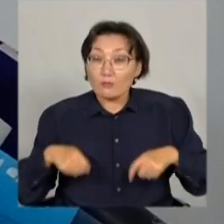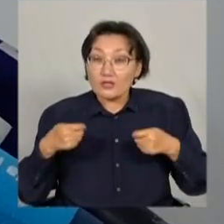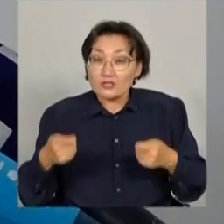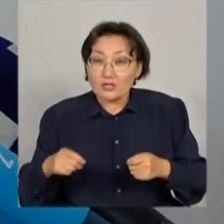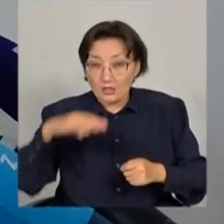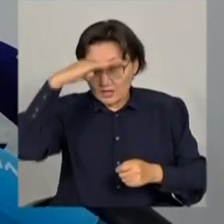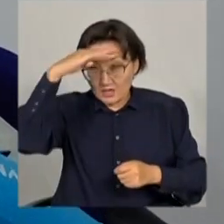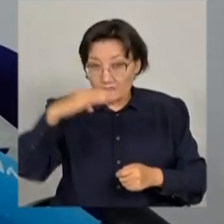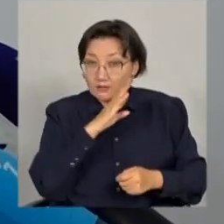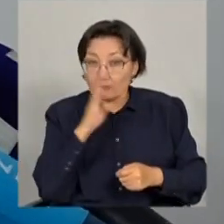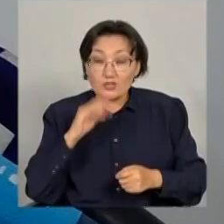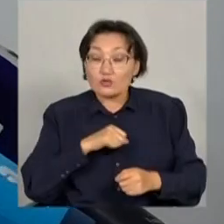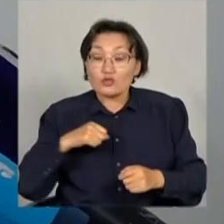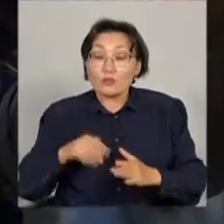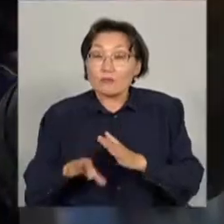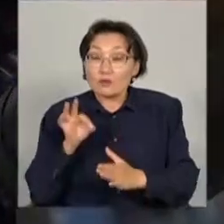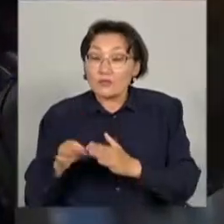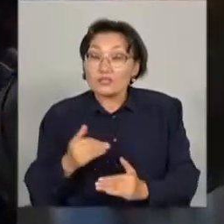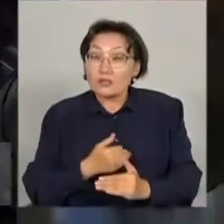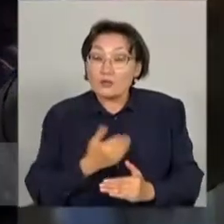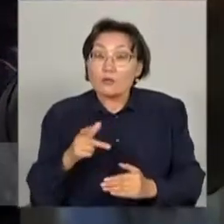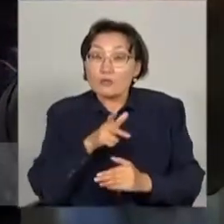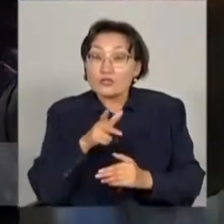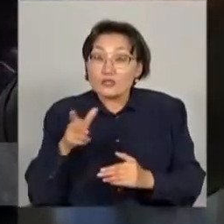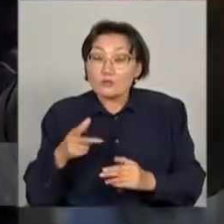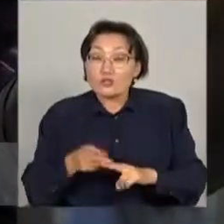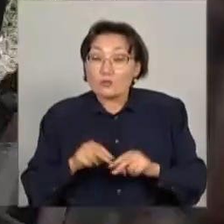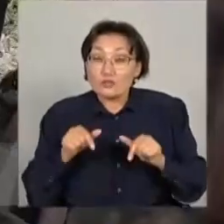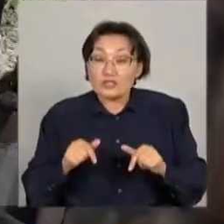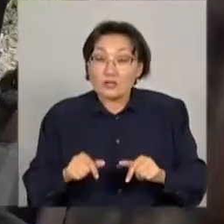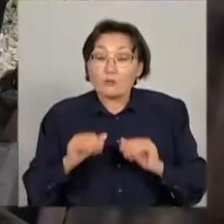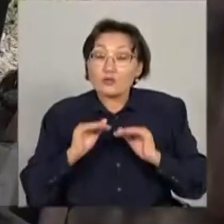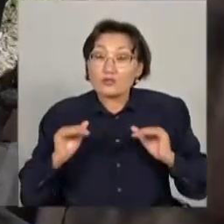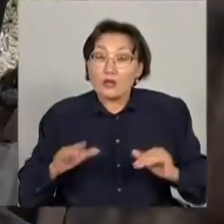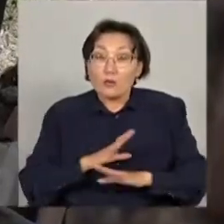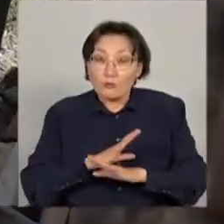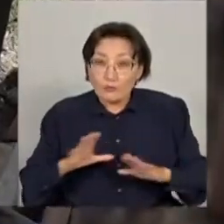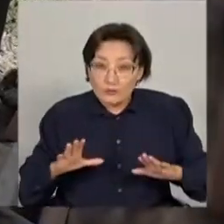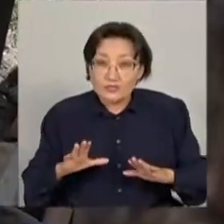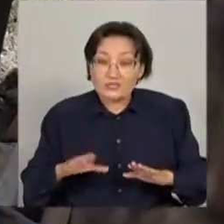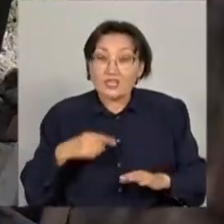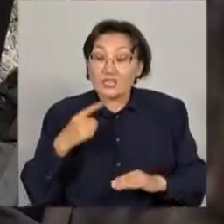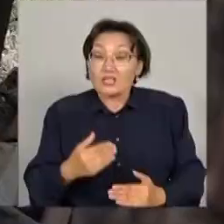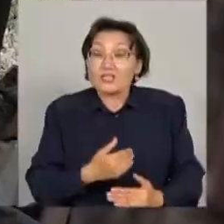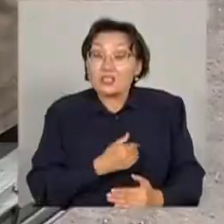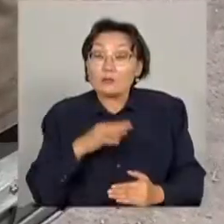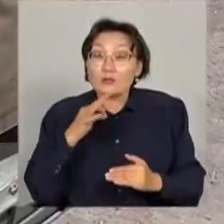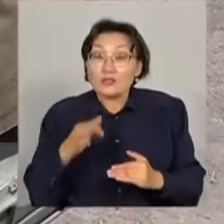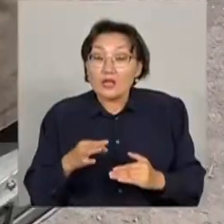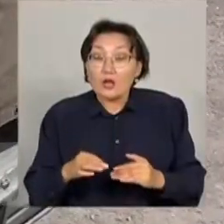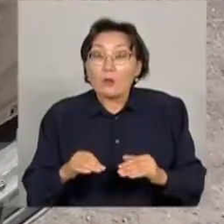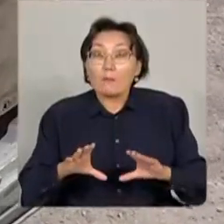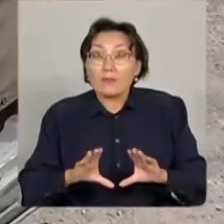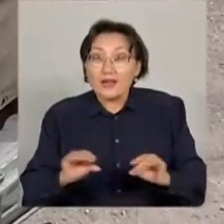атана өзіміз выбирать еткіміз келеді біз. Мына кадрлерден бұл жерде жеткіншектер болған жоқ дегенде жеткізгісі келгендердің